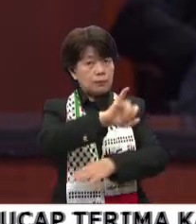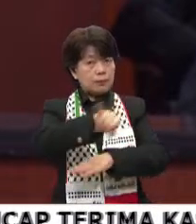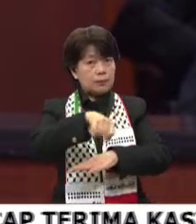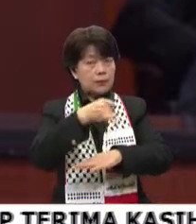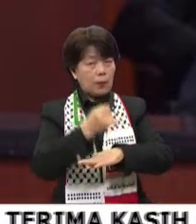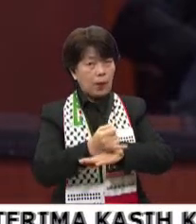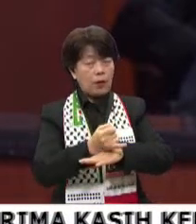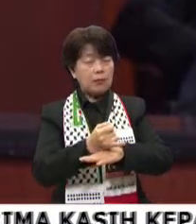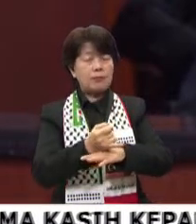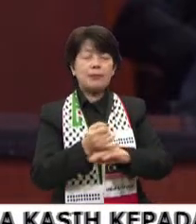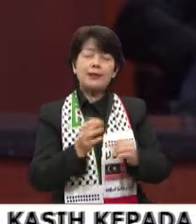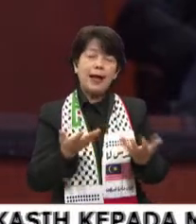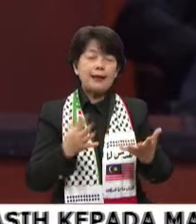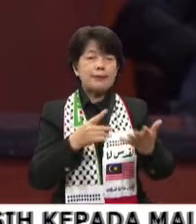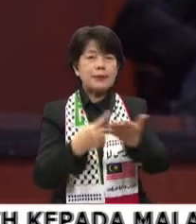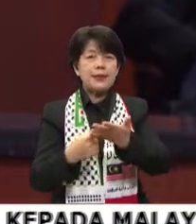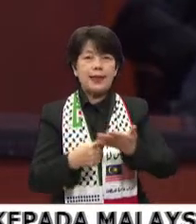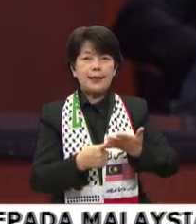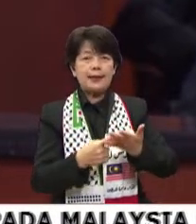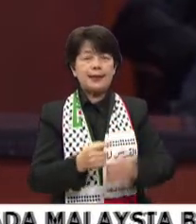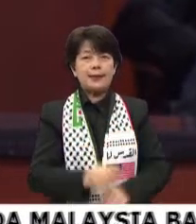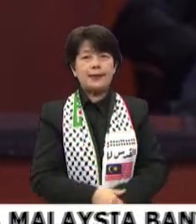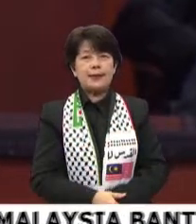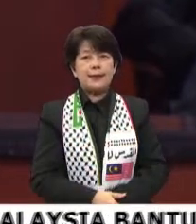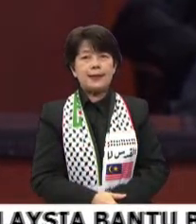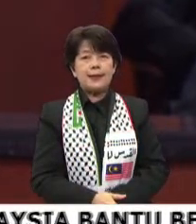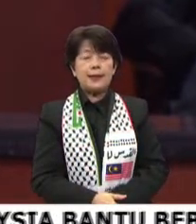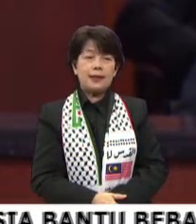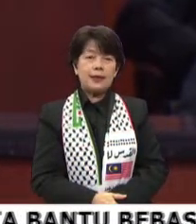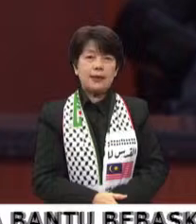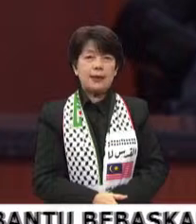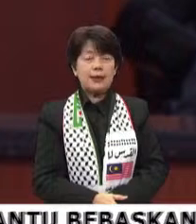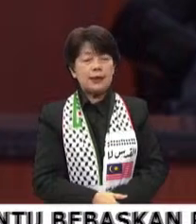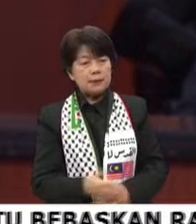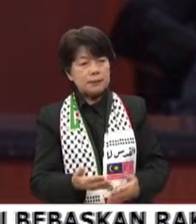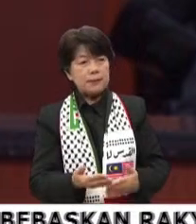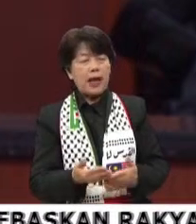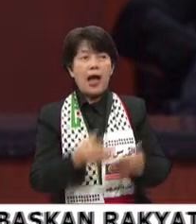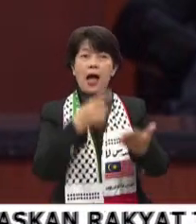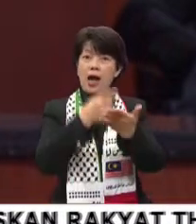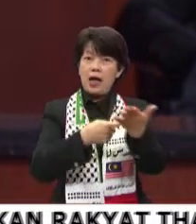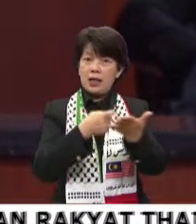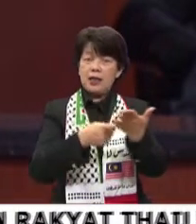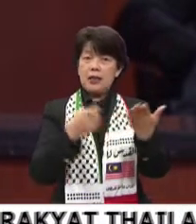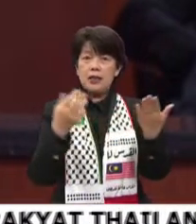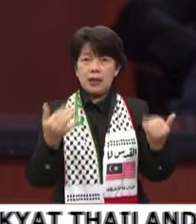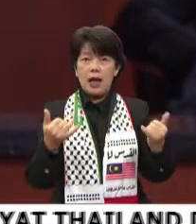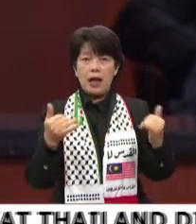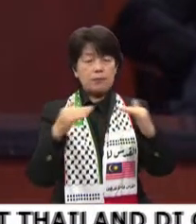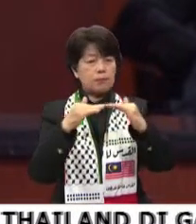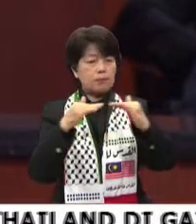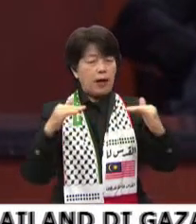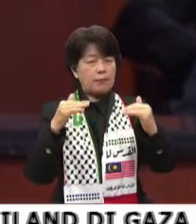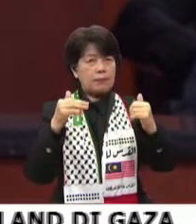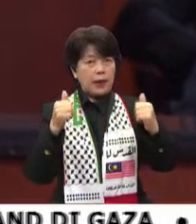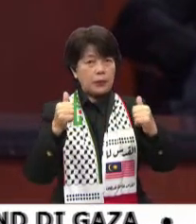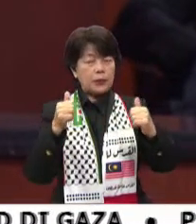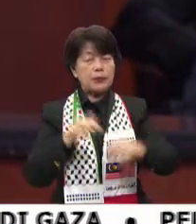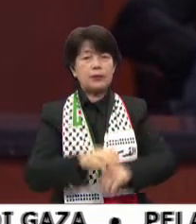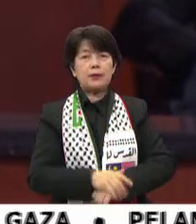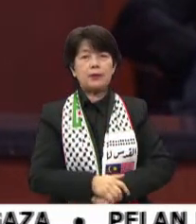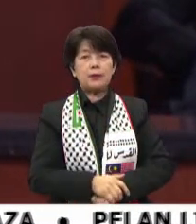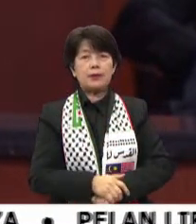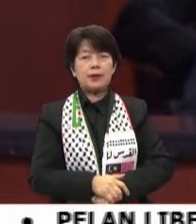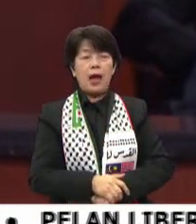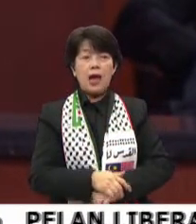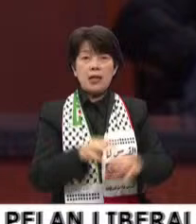luar itu kerana kita lihat DII sudut harganya agak stabil kalau ia sampai